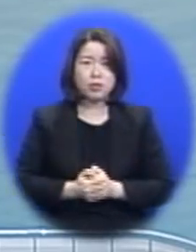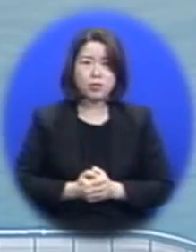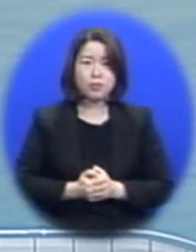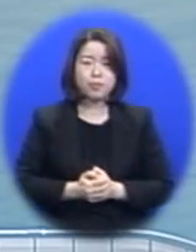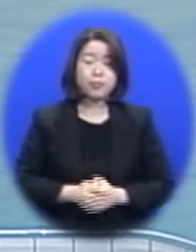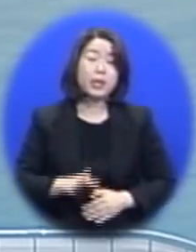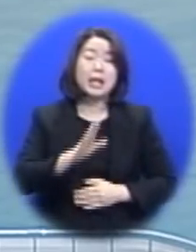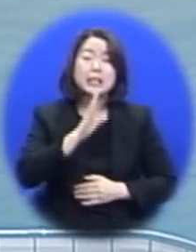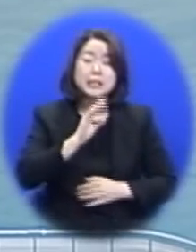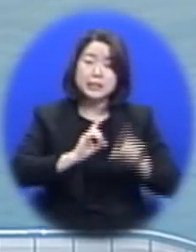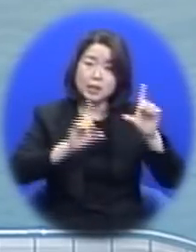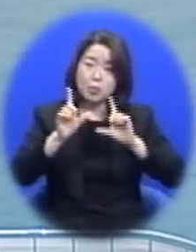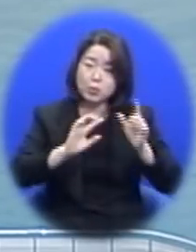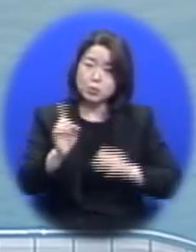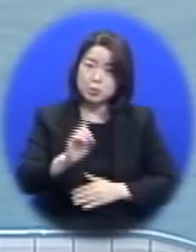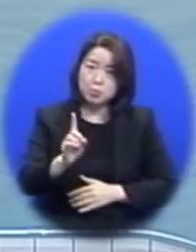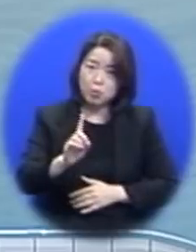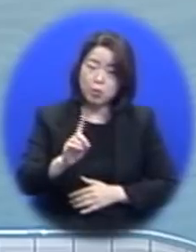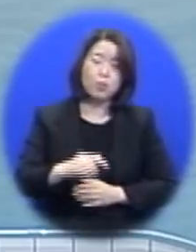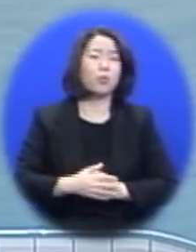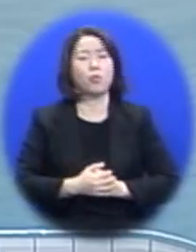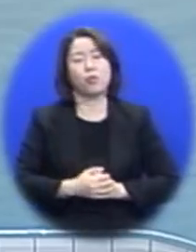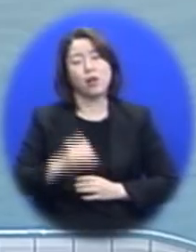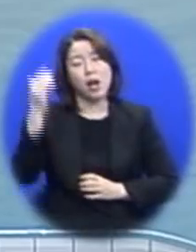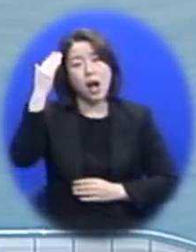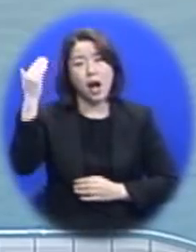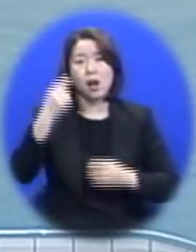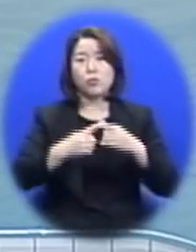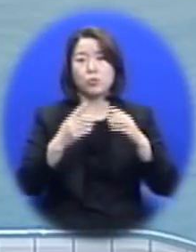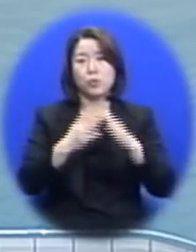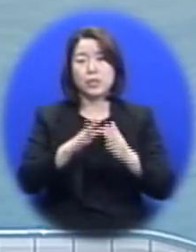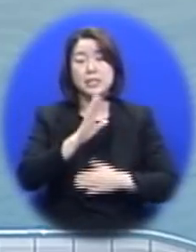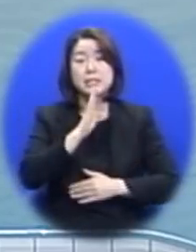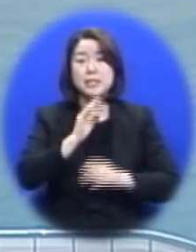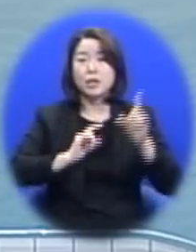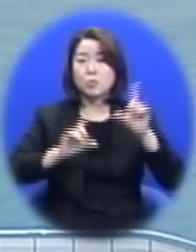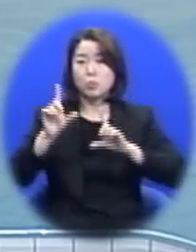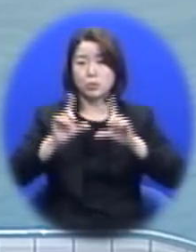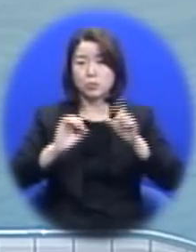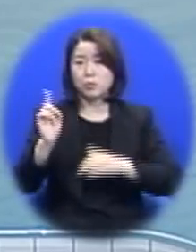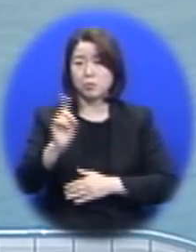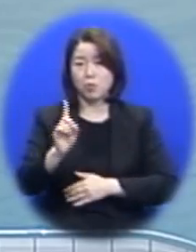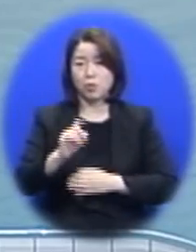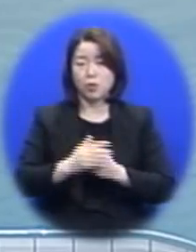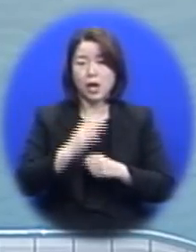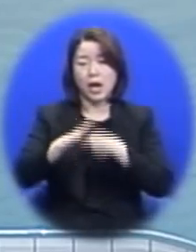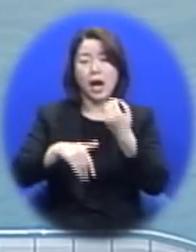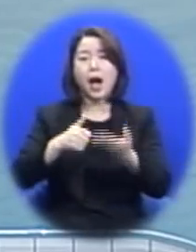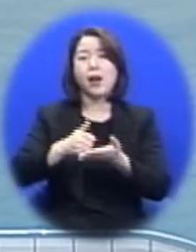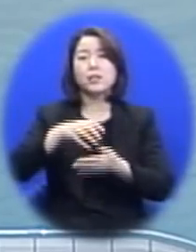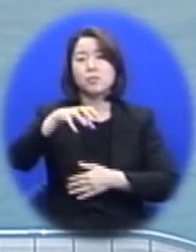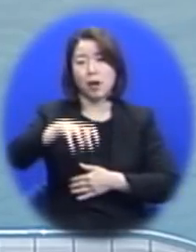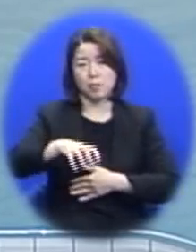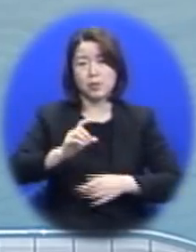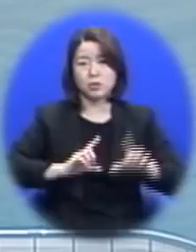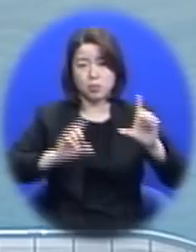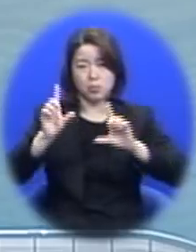진짜 모습이 뭐지요? 한국교회의 진짜 모습이 하나님 앞에서의 모습입니다.